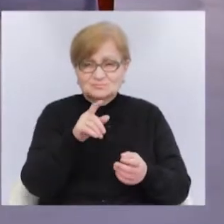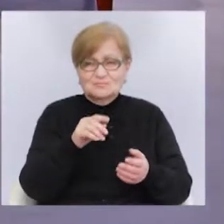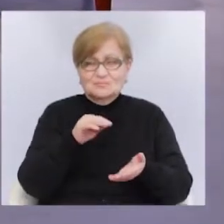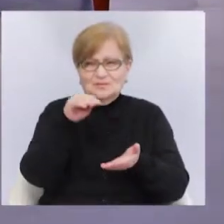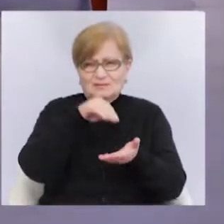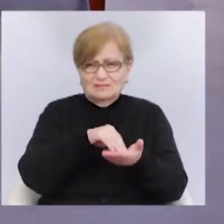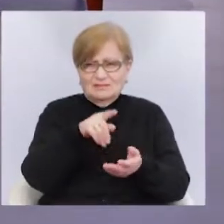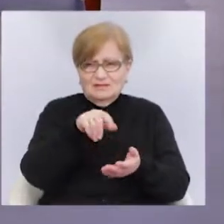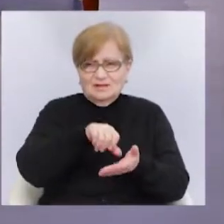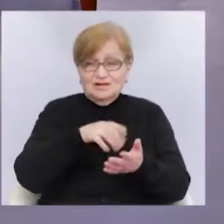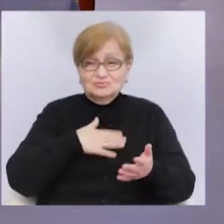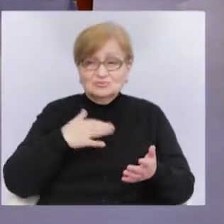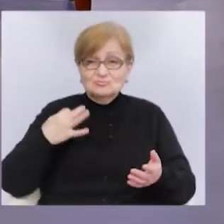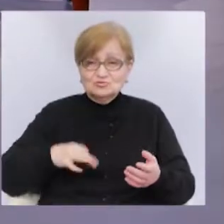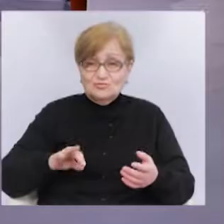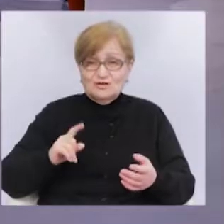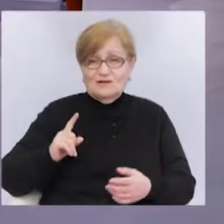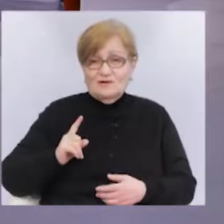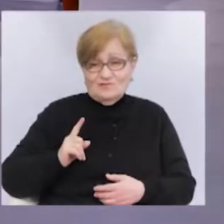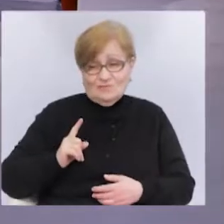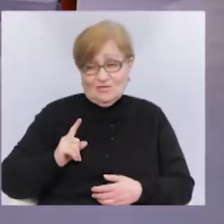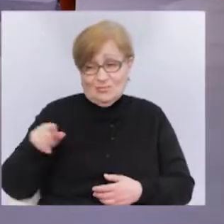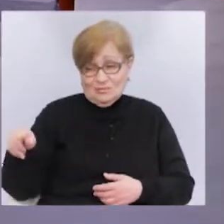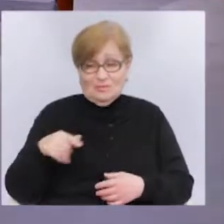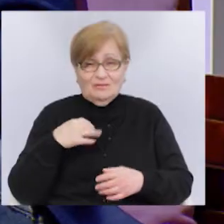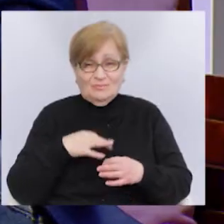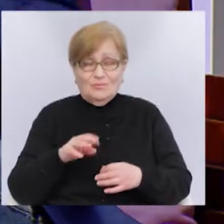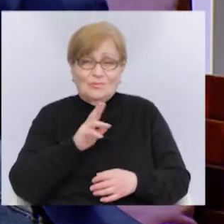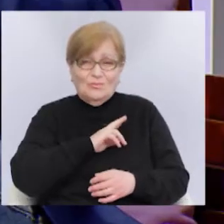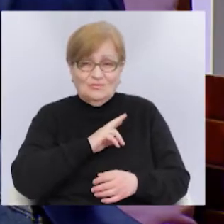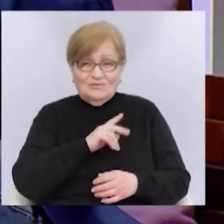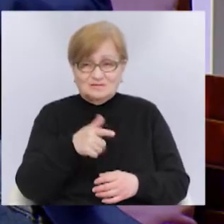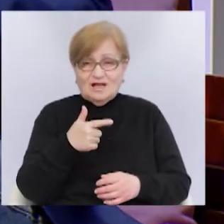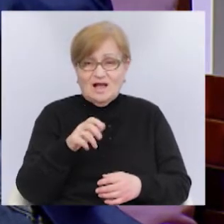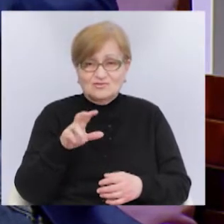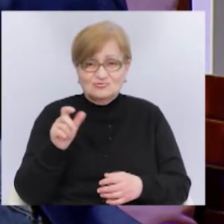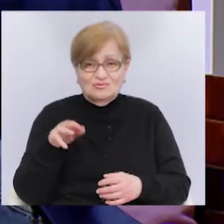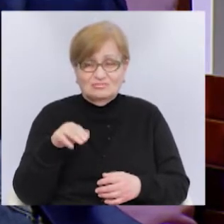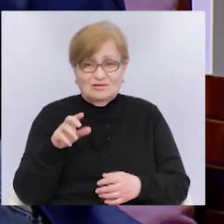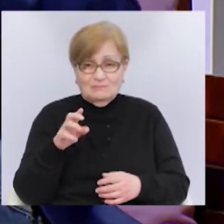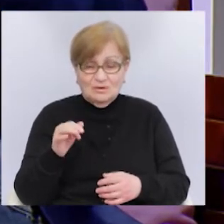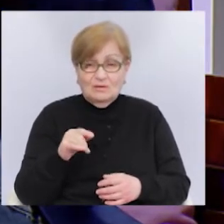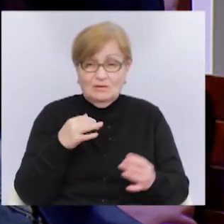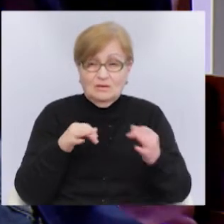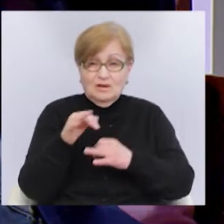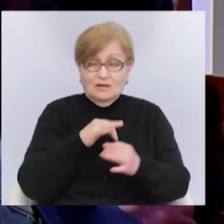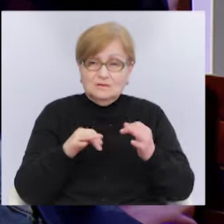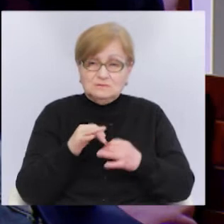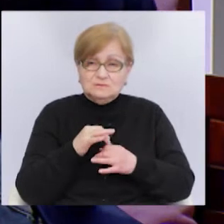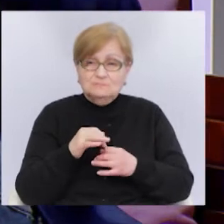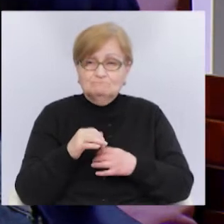ჩაწერის პროცესში ჩემი შვილი გველოდება გაჯეტის ხელში. ძირითადად საუბარია თქვა მის